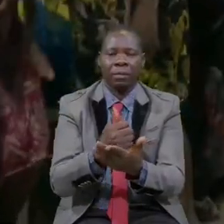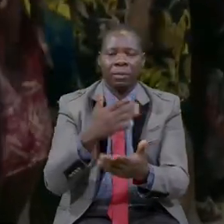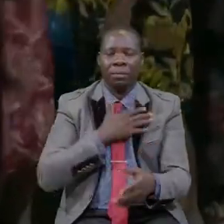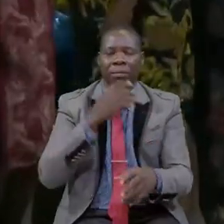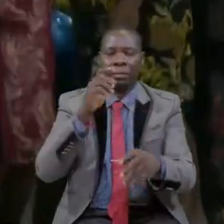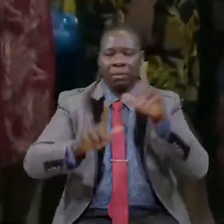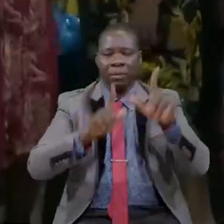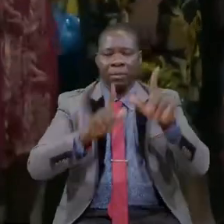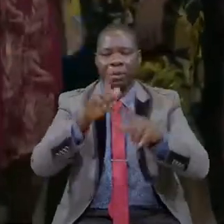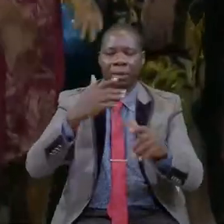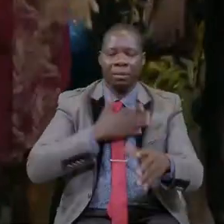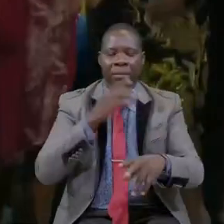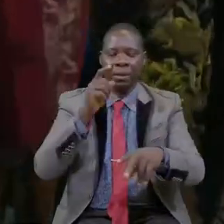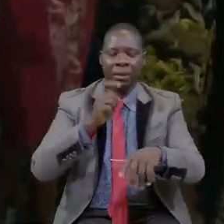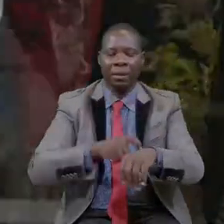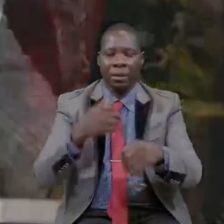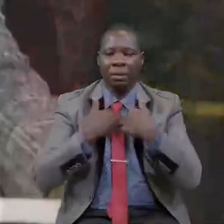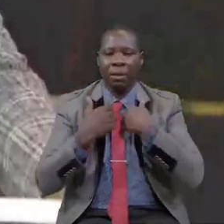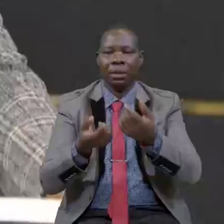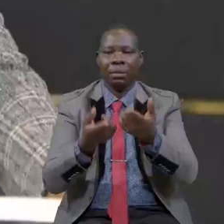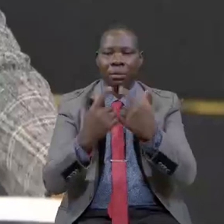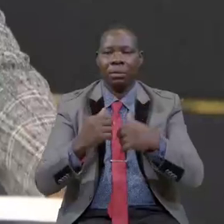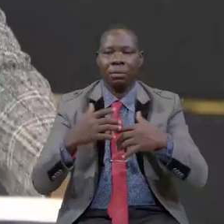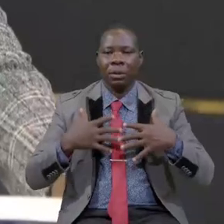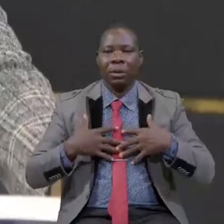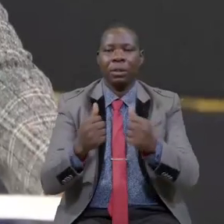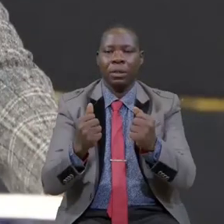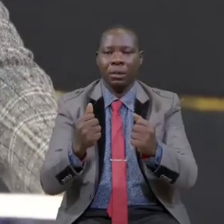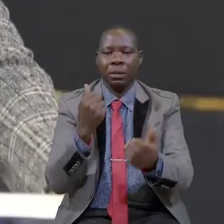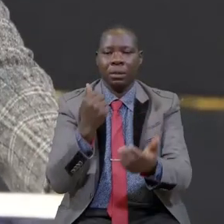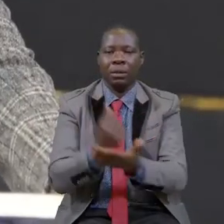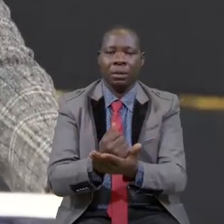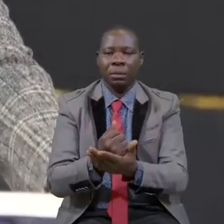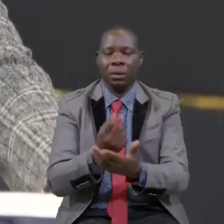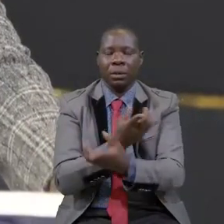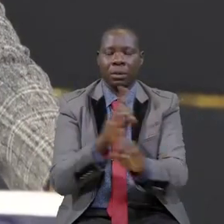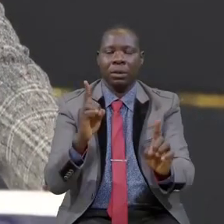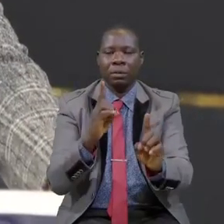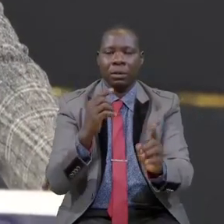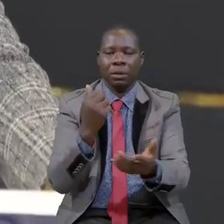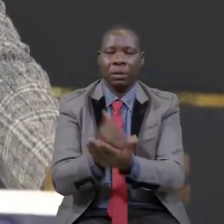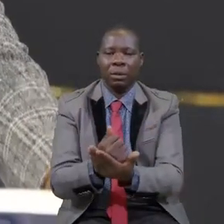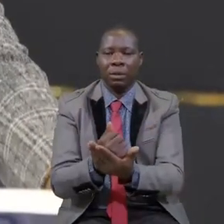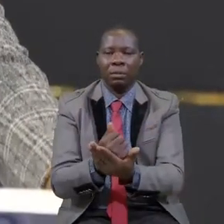Mon heure a sonné. La guérison, la